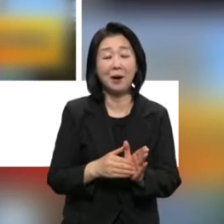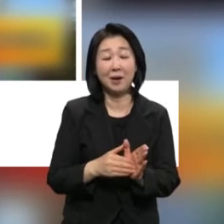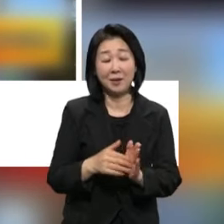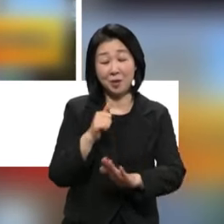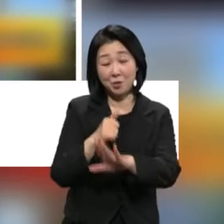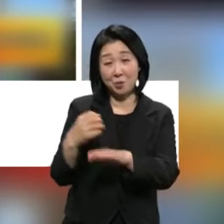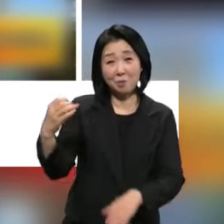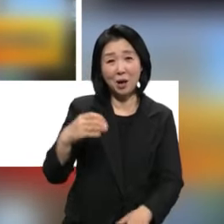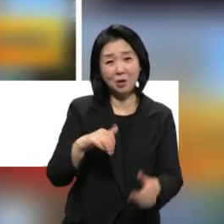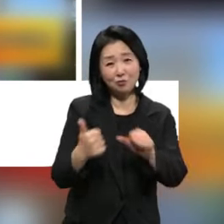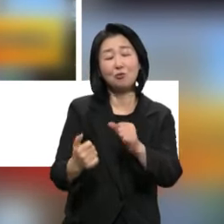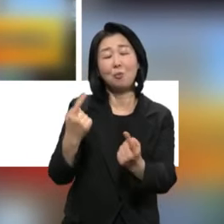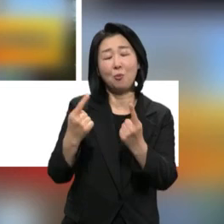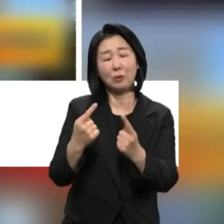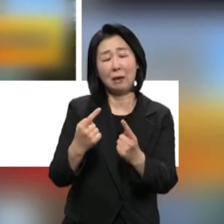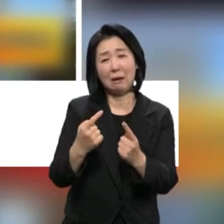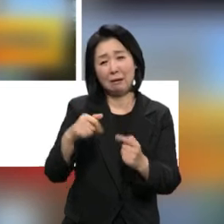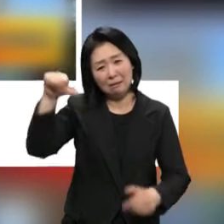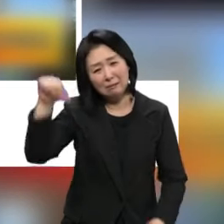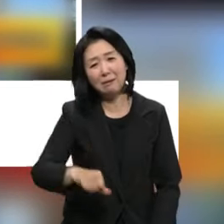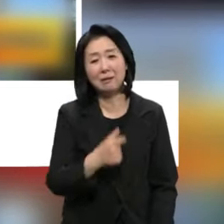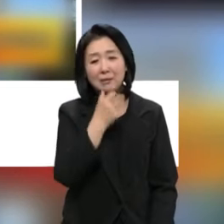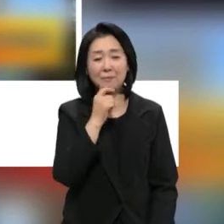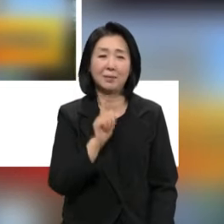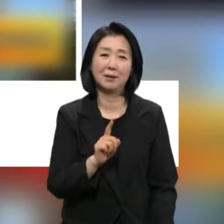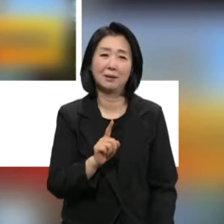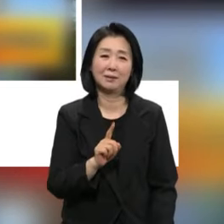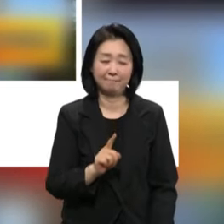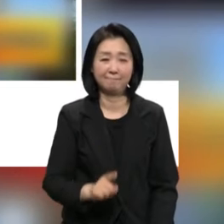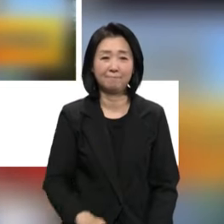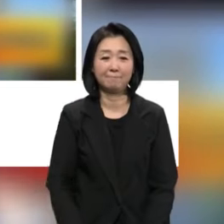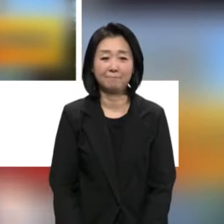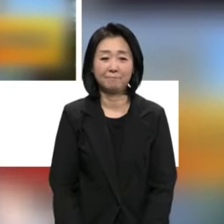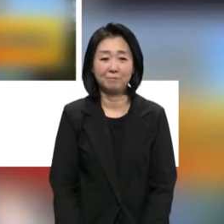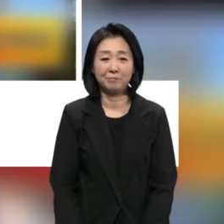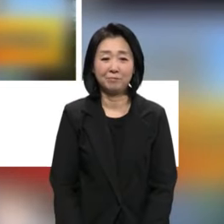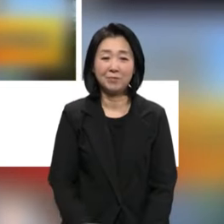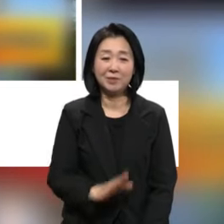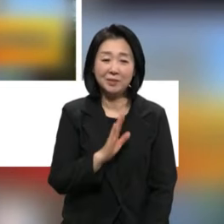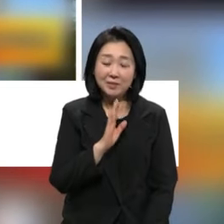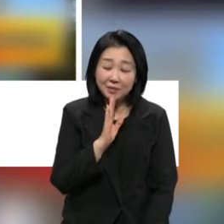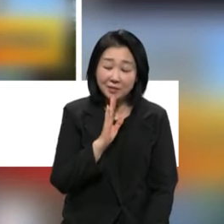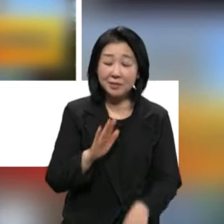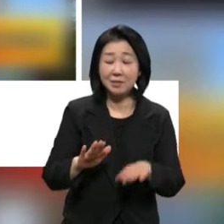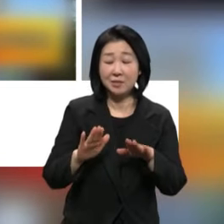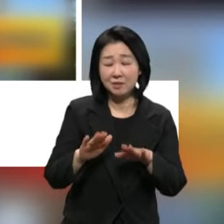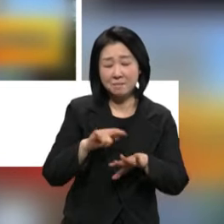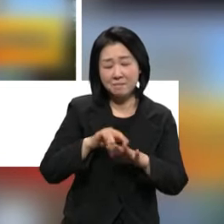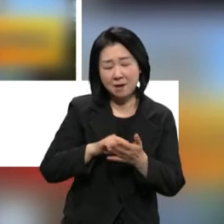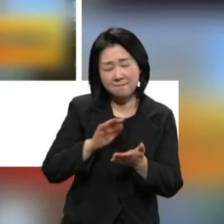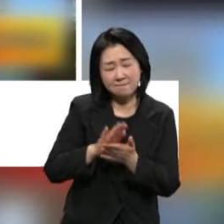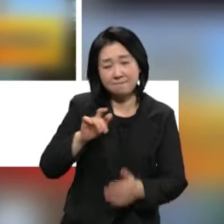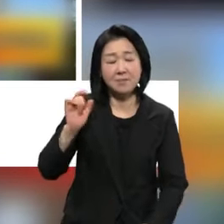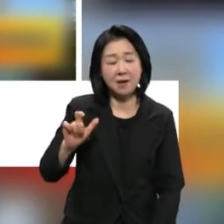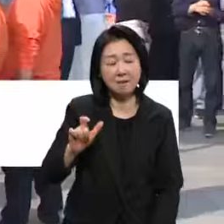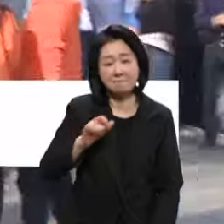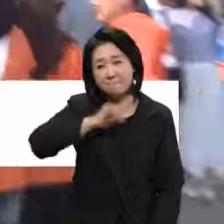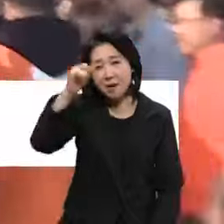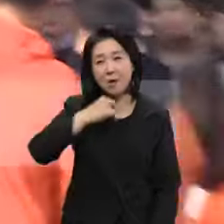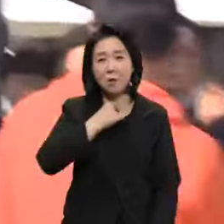대표가 죽는 것보다 낙선하는 게 더 싫다라고 하더라고요. 그럴 정도로 굉장히 정말 강한